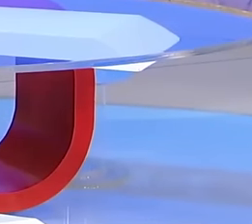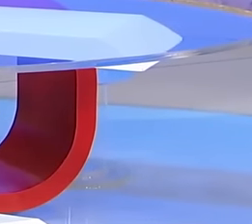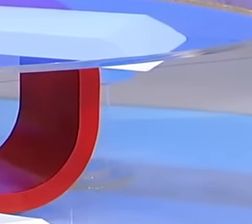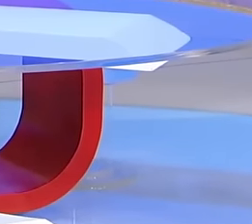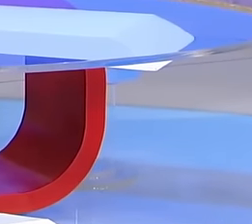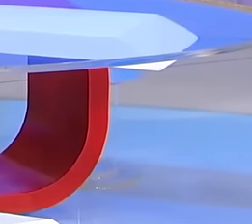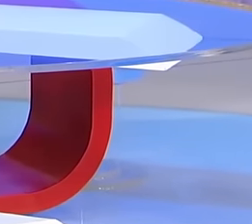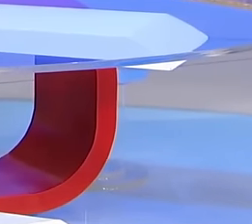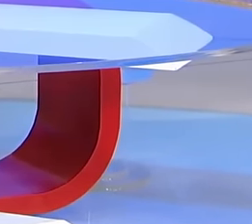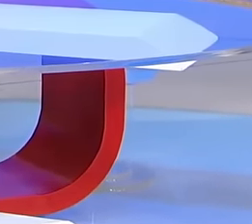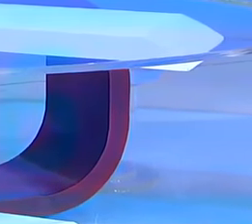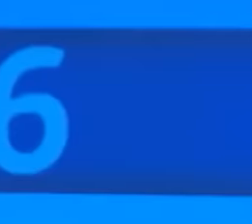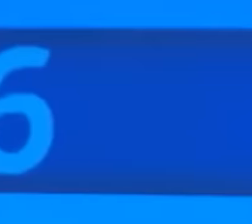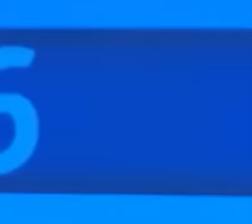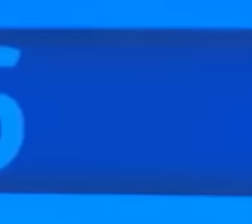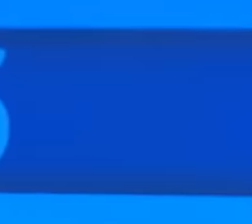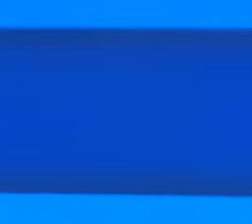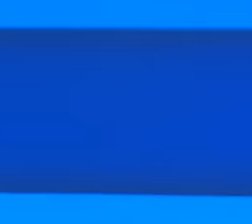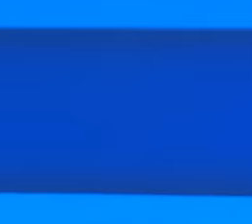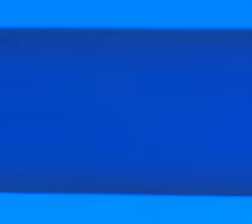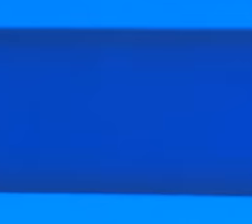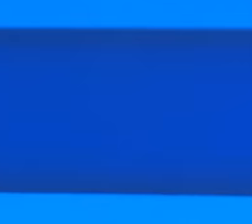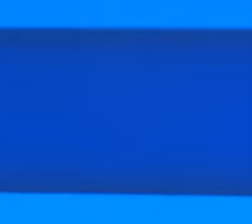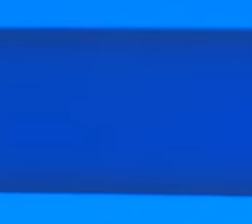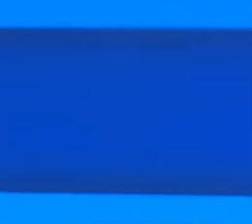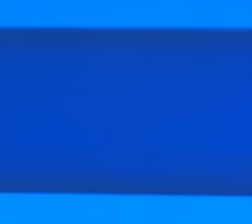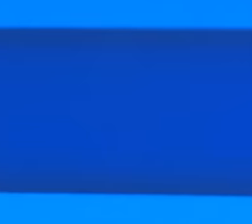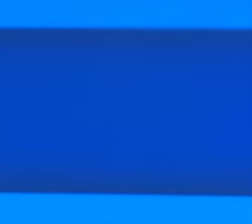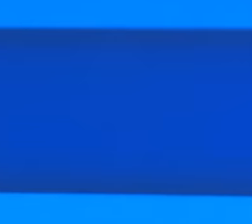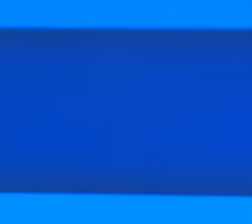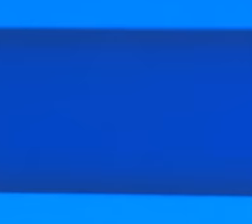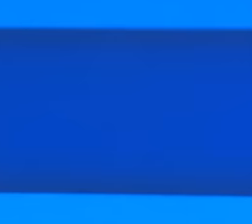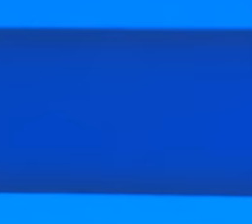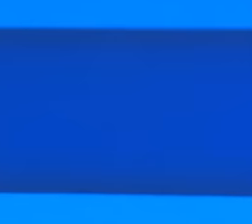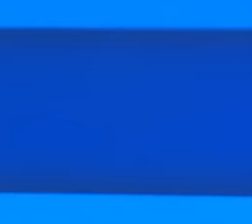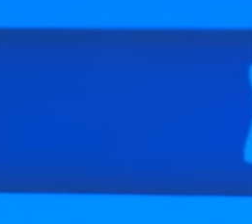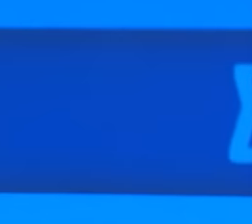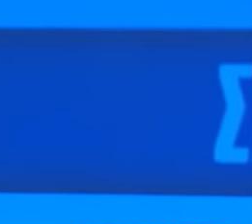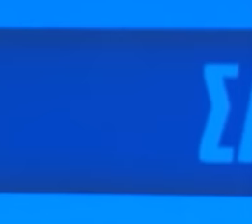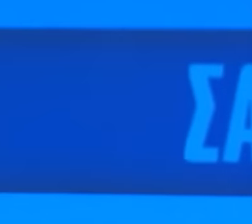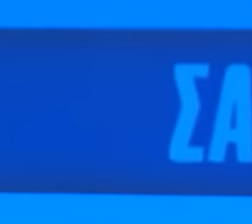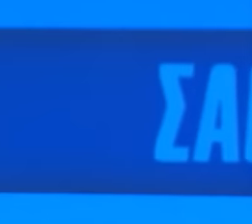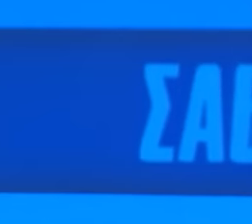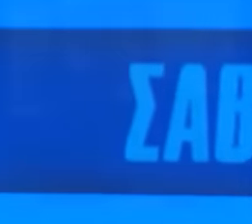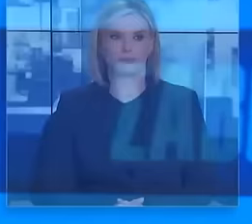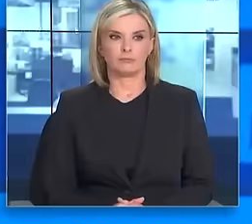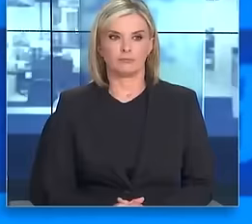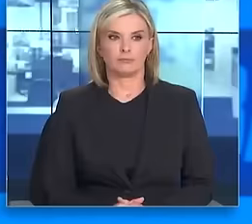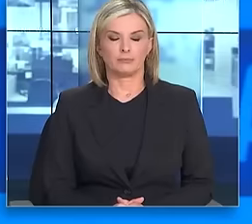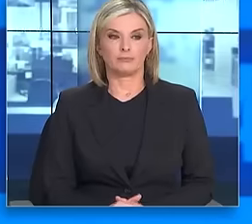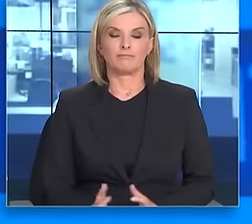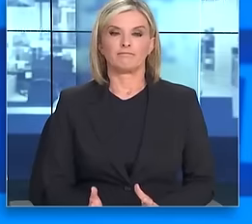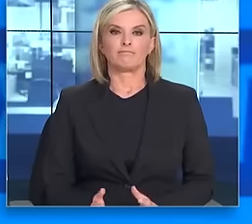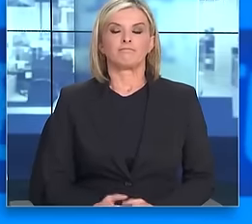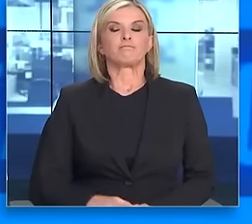και την πληροφορήθηκα τώρα από το ρεπορτάζ. Εξαιρετικά στενάχωρο να καταστρέφεται ένα πνευματικό κέντρο με πολύ σημαντική συνεισφορά